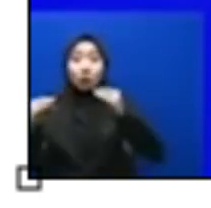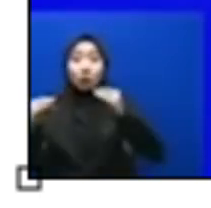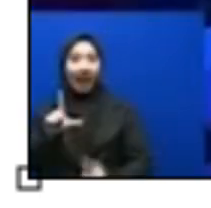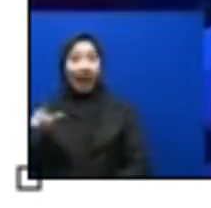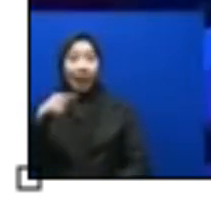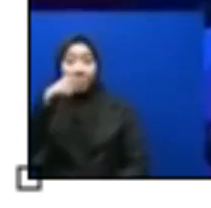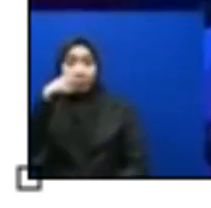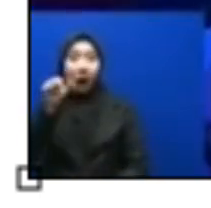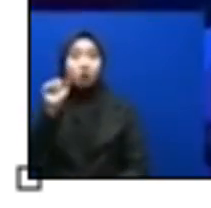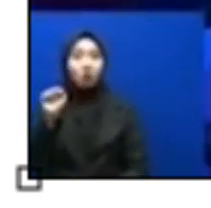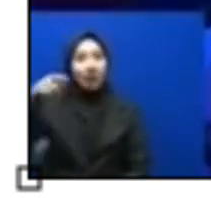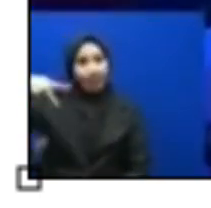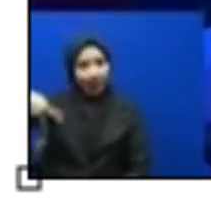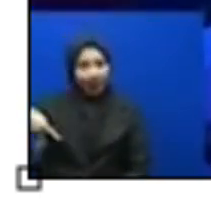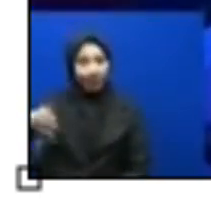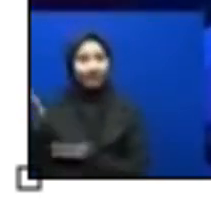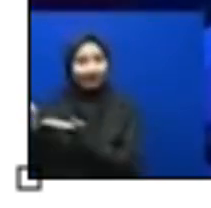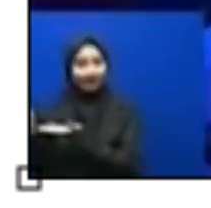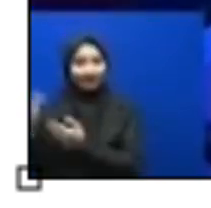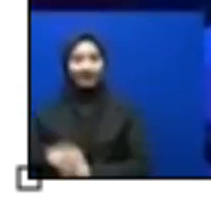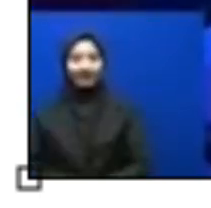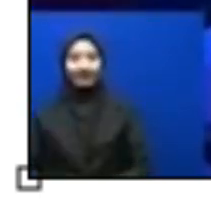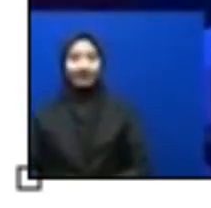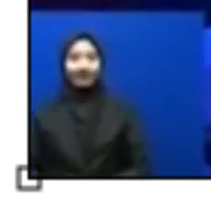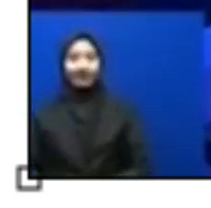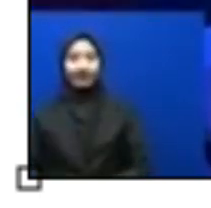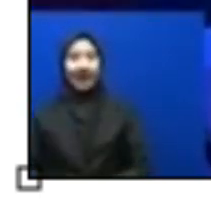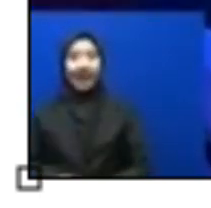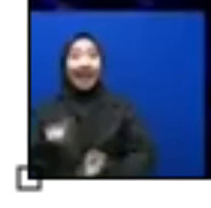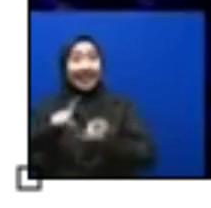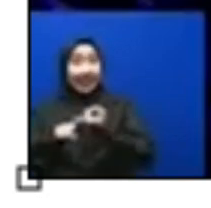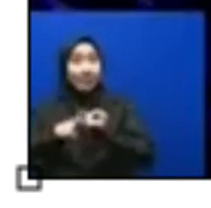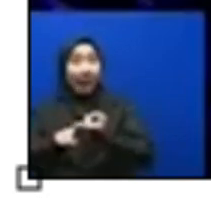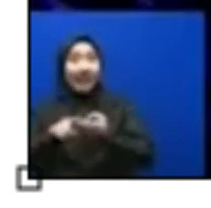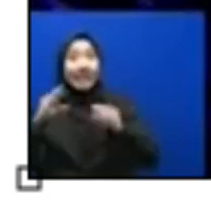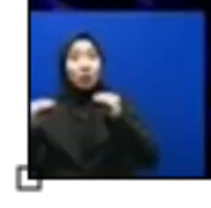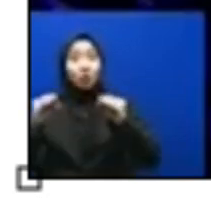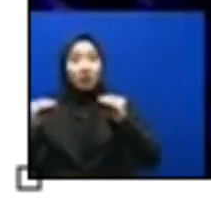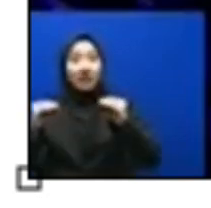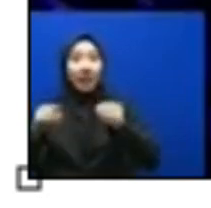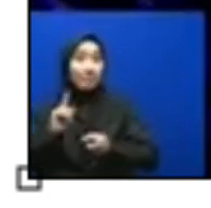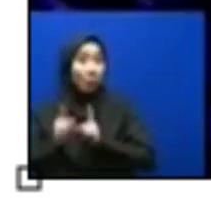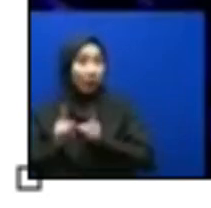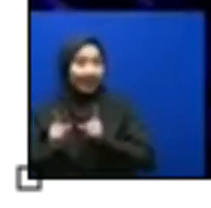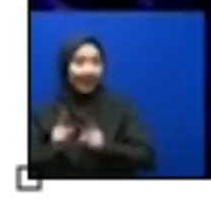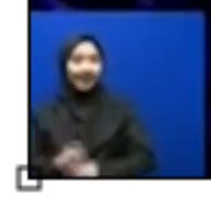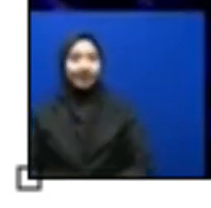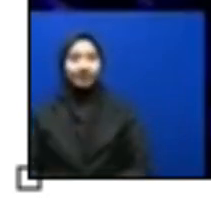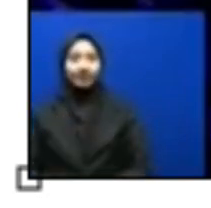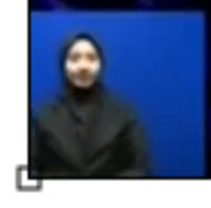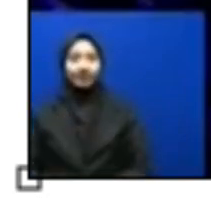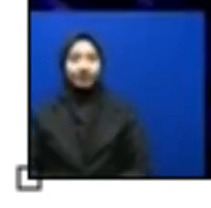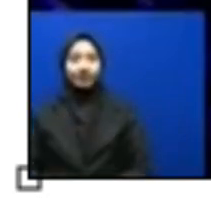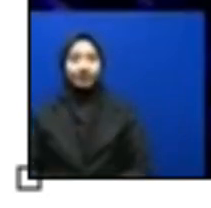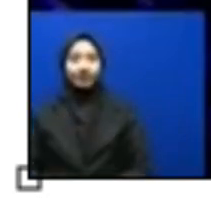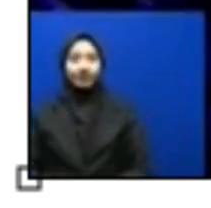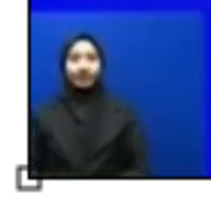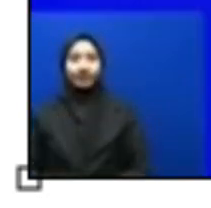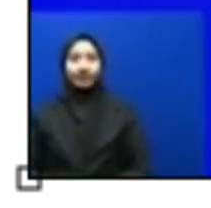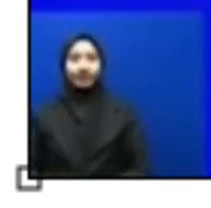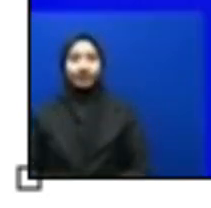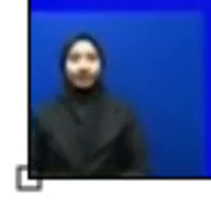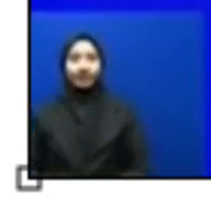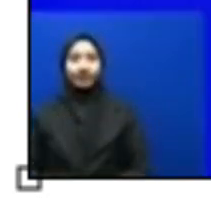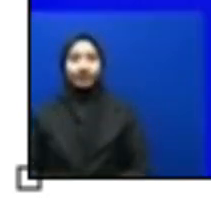ternyata banyak menuai tafsir yang kontroversi ya, karena seorang